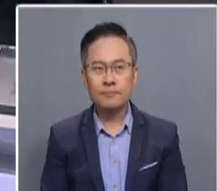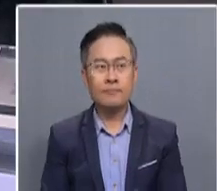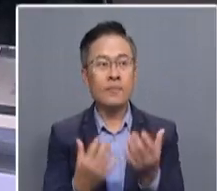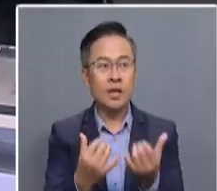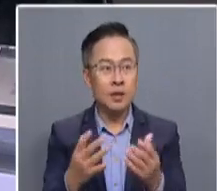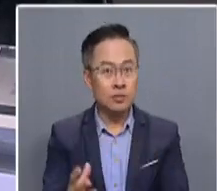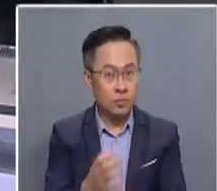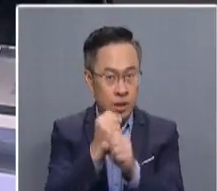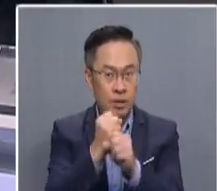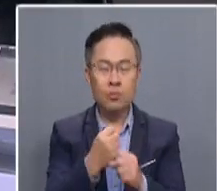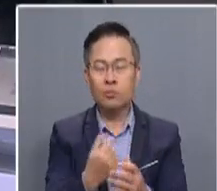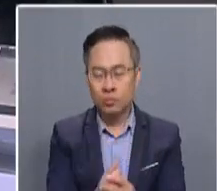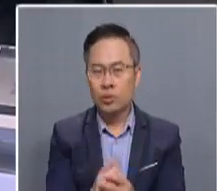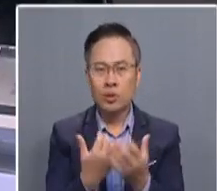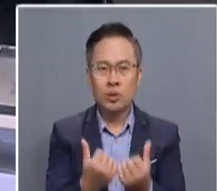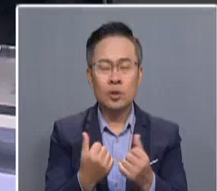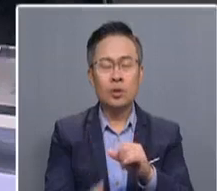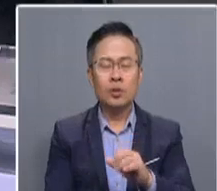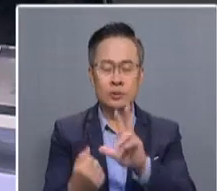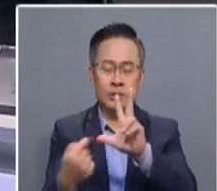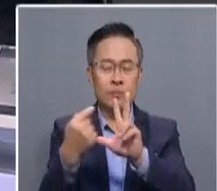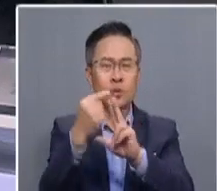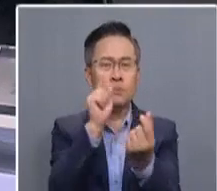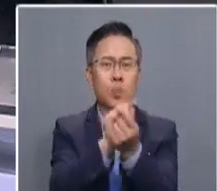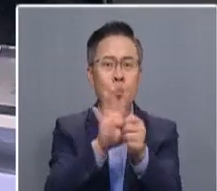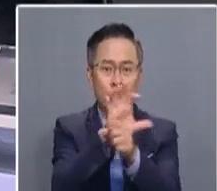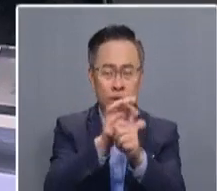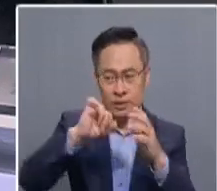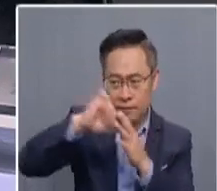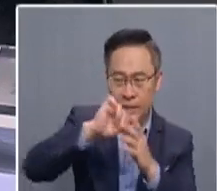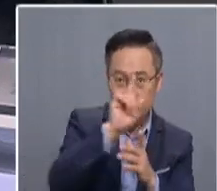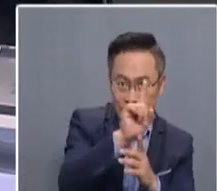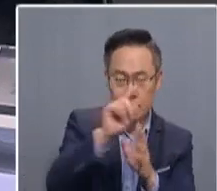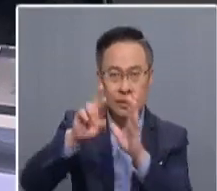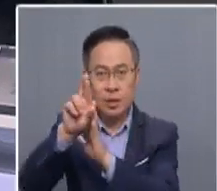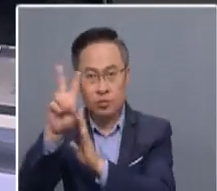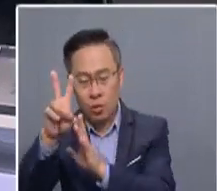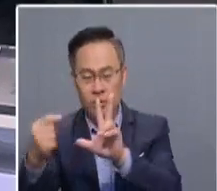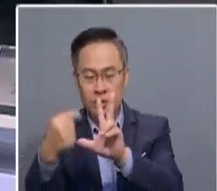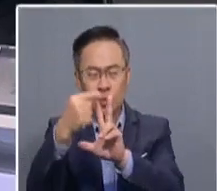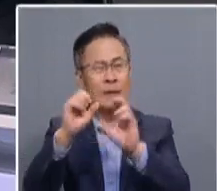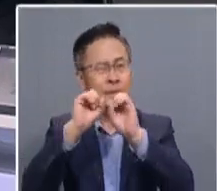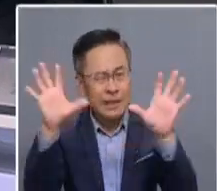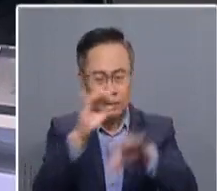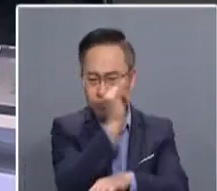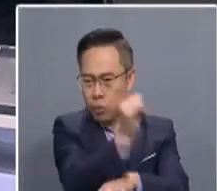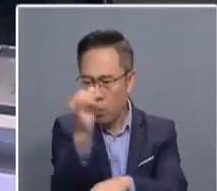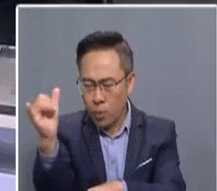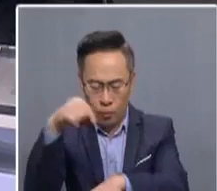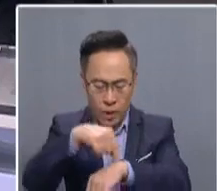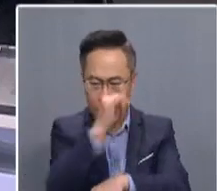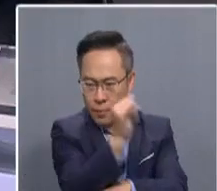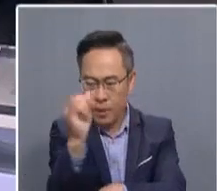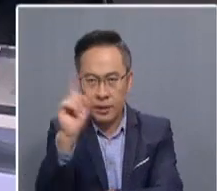านั้นความเสี่ยงก็คือมีไทม์ไลน์ชัดเจนเพราะฉะนั้นยังไม่ต้องวิตกกังวลเกินไปกับการเดินทางท่องเที่ยวชีวิตประจำวันปกติ